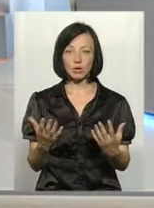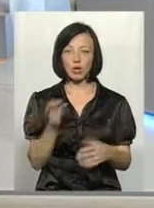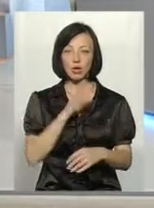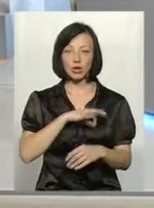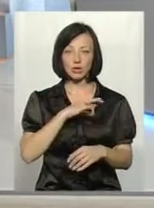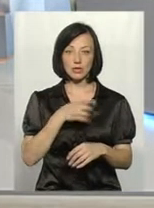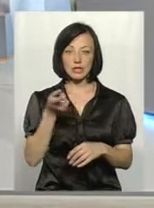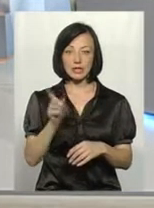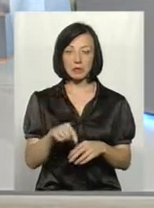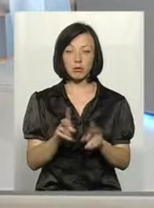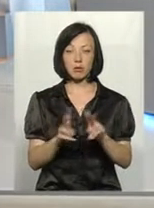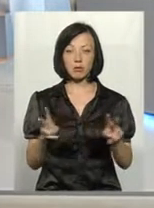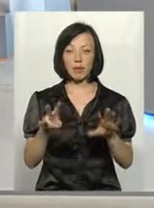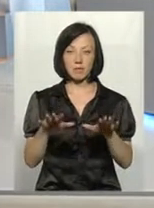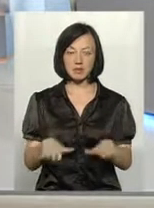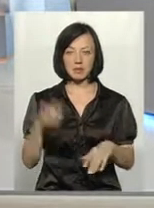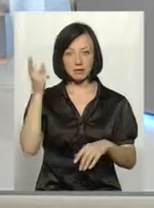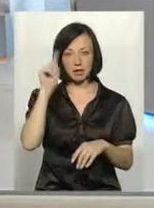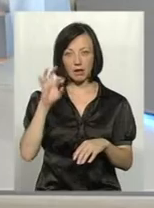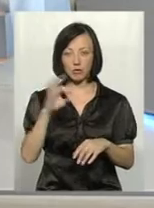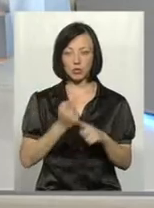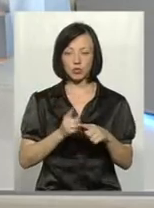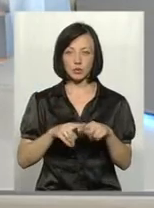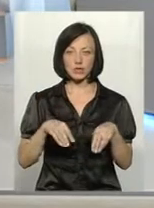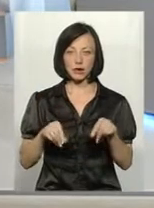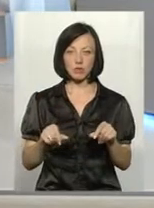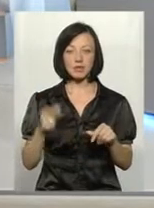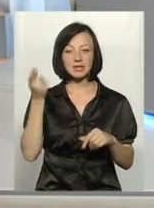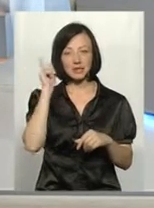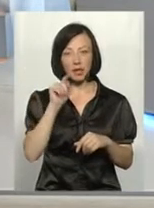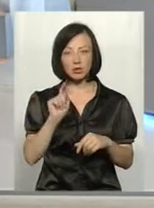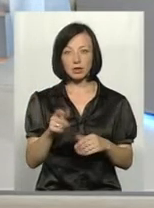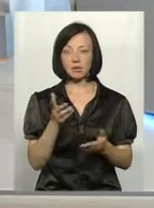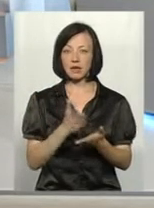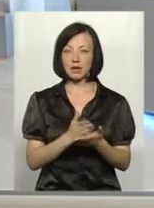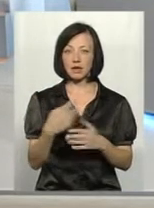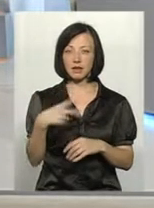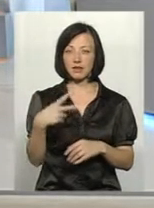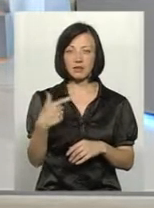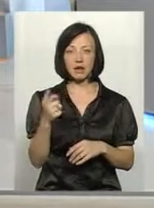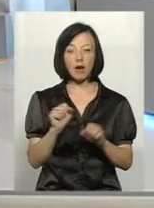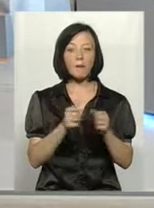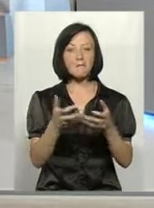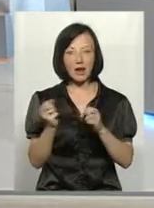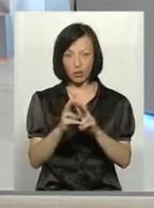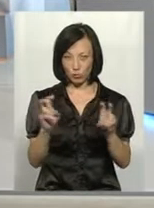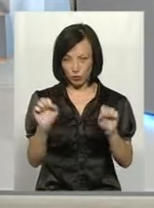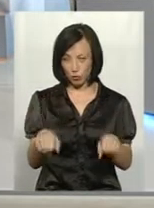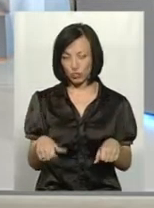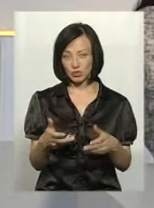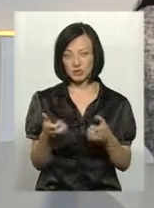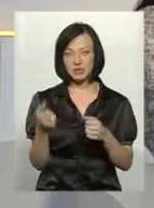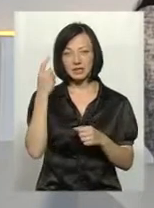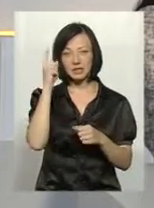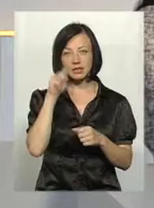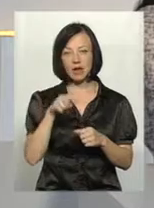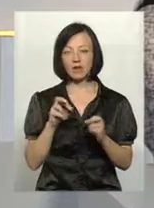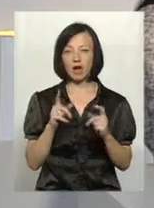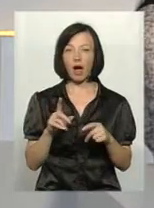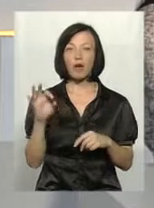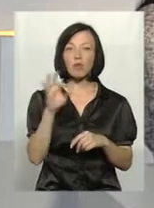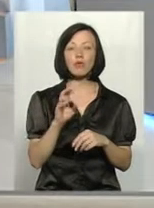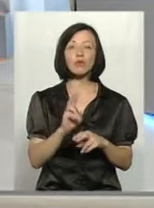користується тим тільки ті, хто на місцях знає про цю землю. Хтось знає, що там є 20 гектарів. Бере той, хто може взяти. Беруть ті, хто знають про нього. А